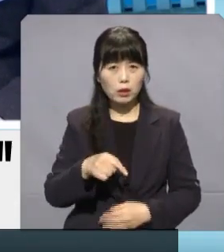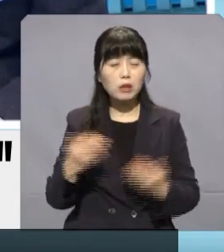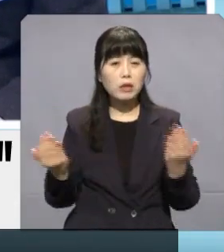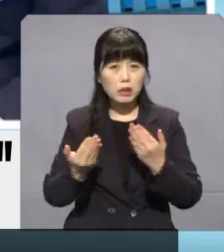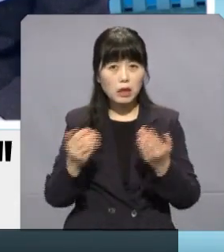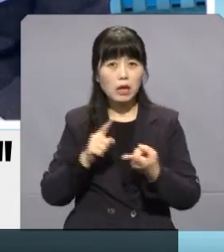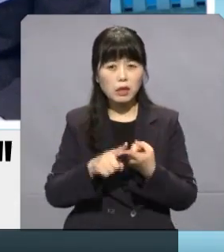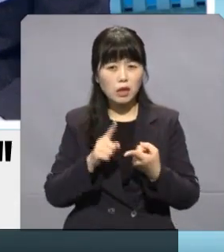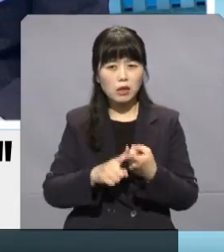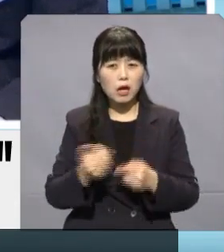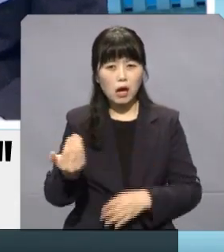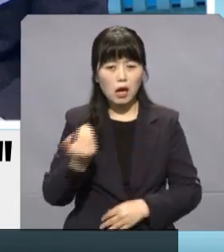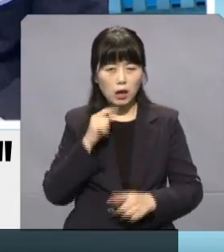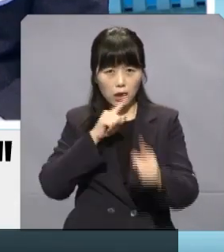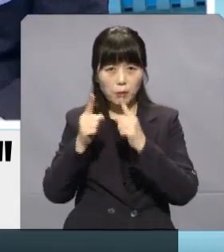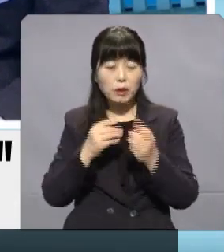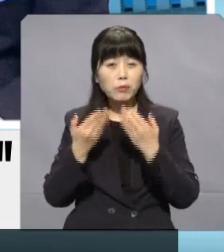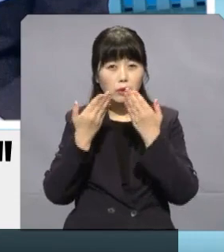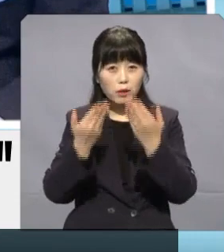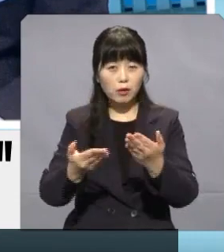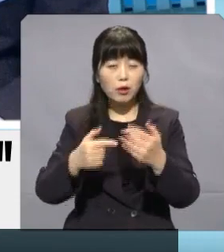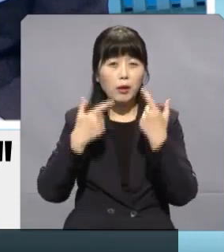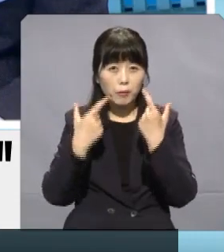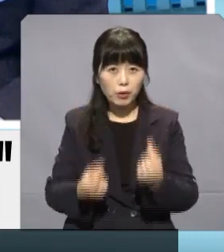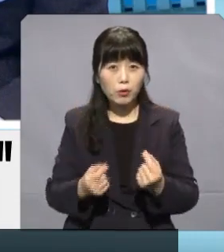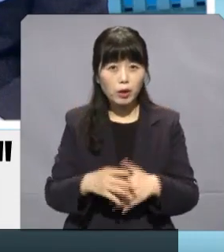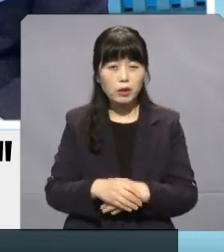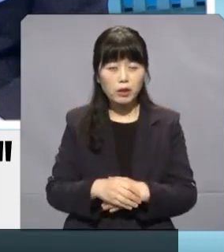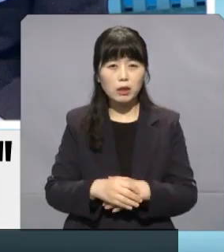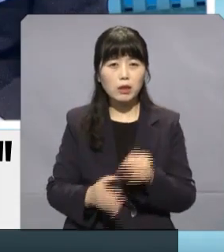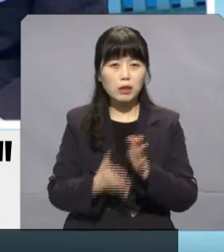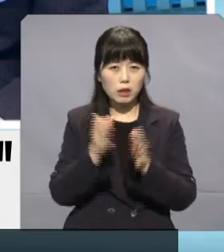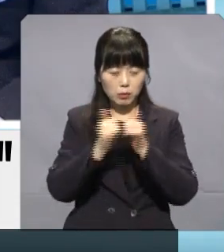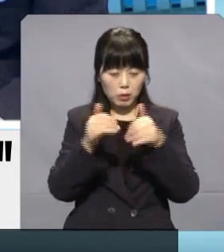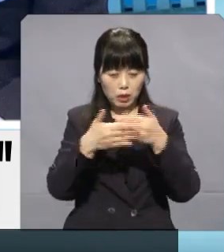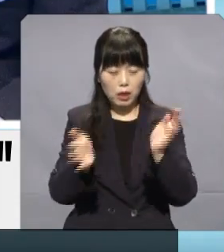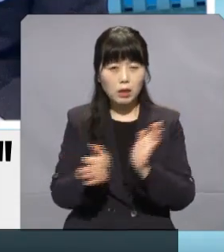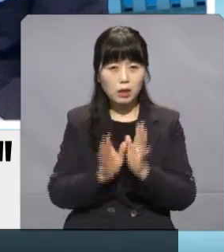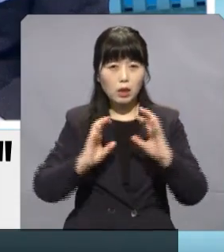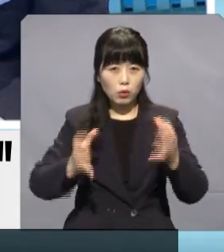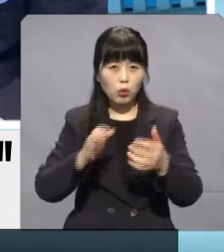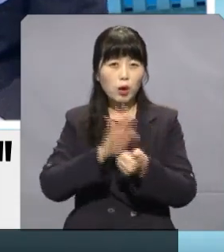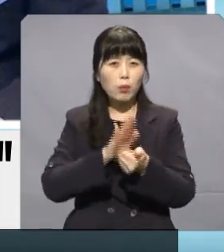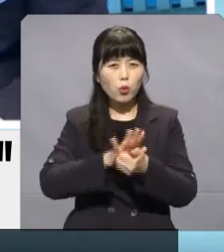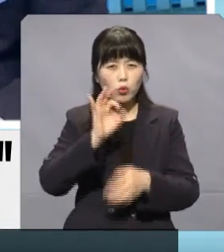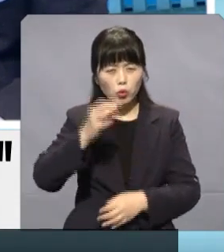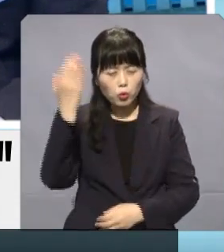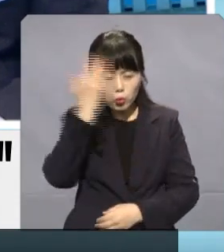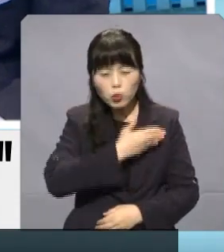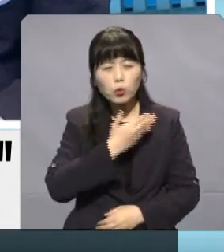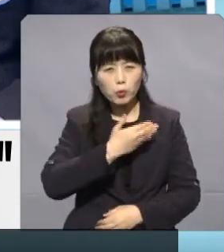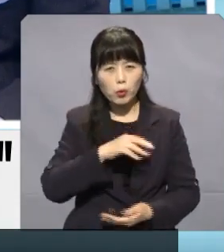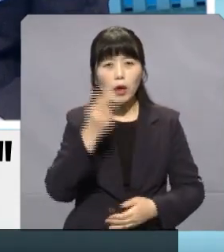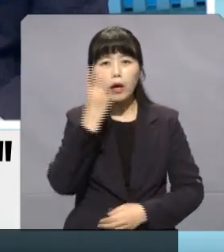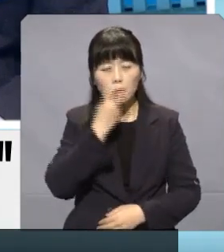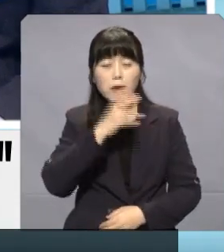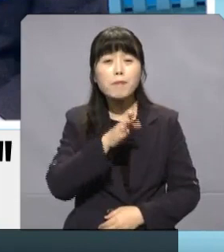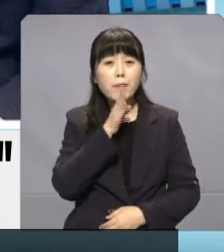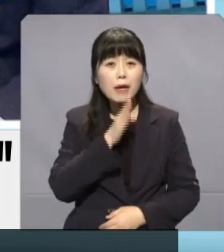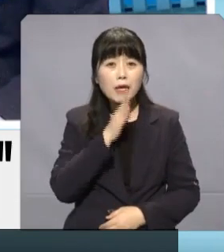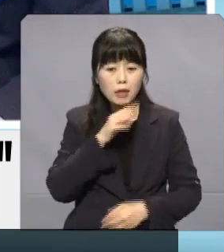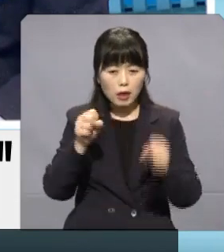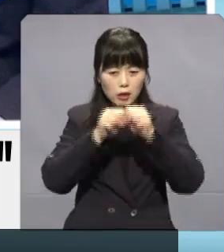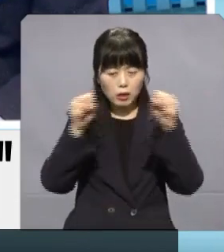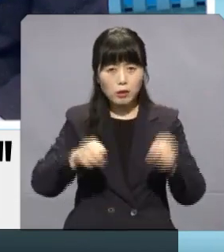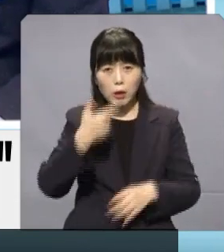저도 이제 아까 얘기했던게 시민단체에 대한 국고보조금이 투명하게 관리되어야 되는 건 너무나 당연하죠 그리고